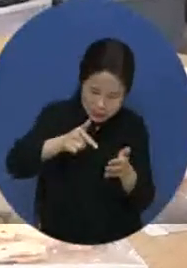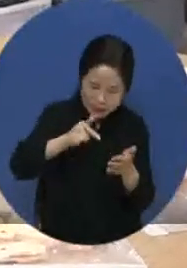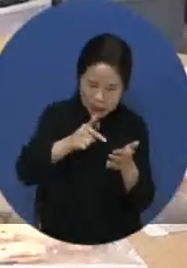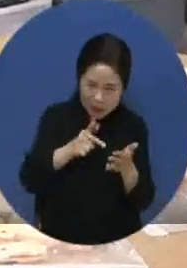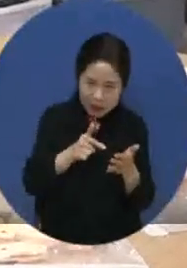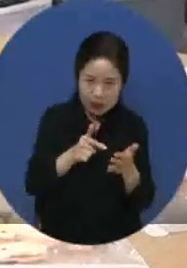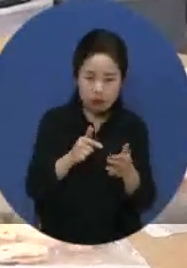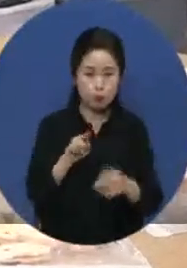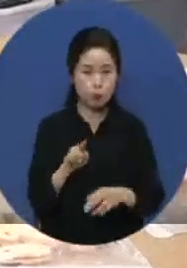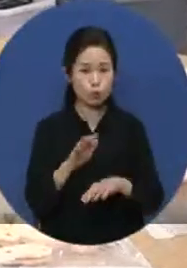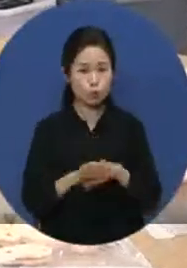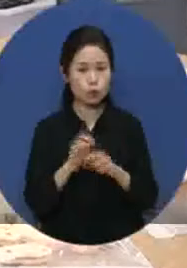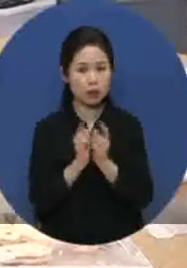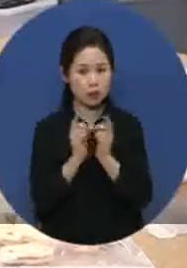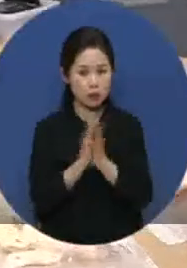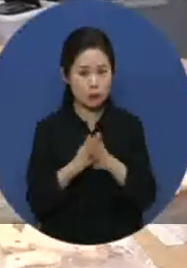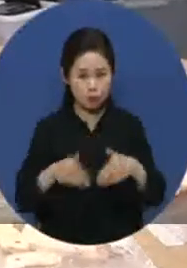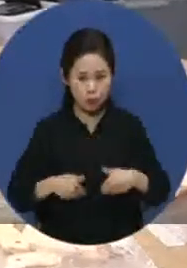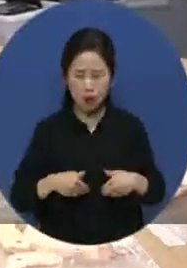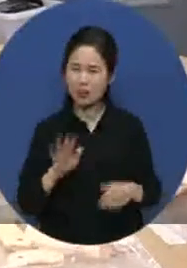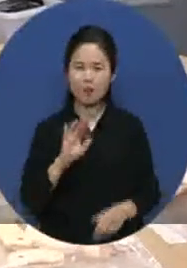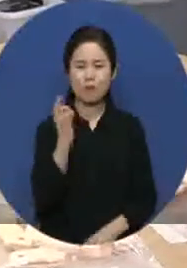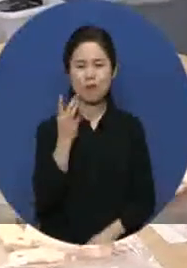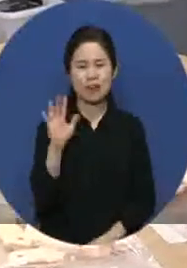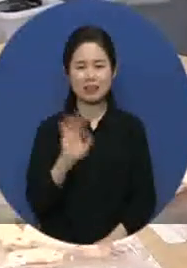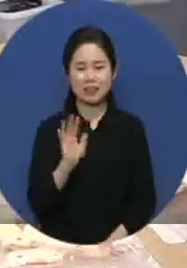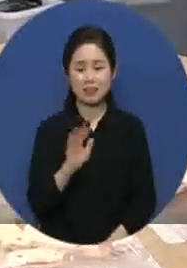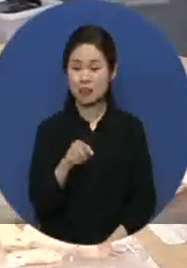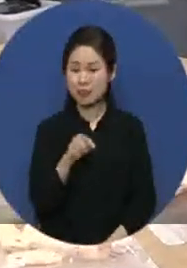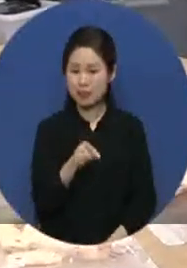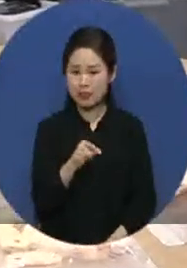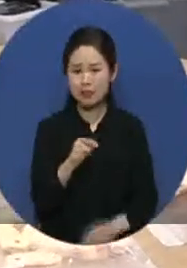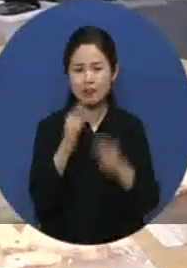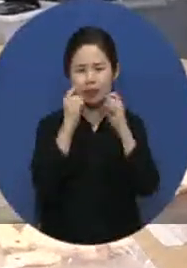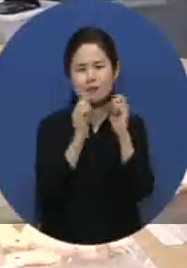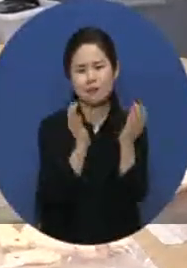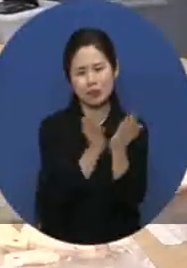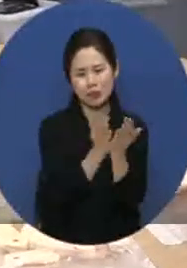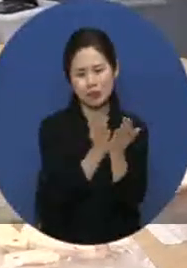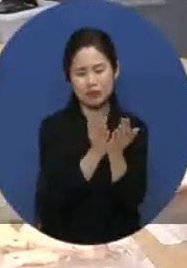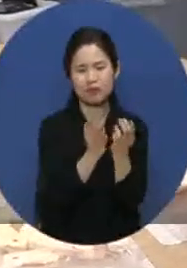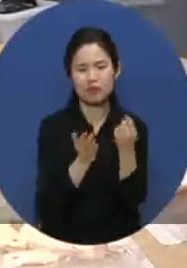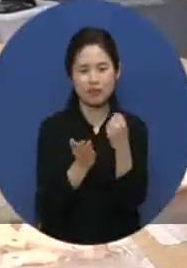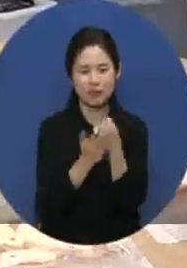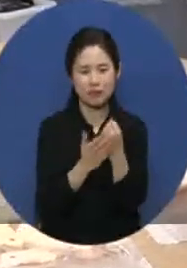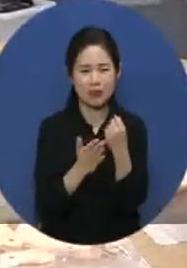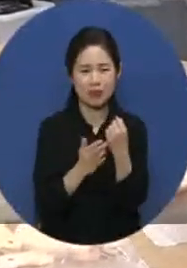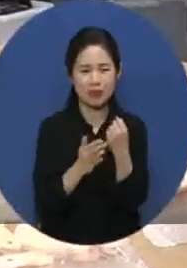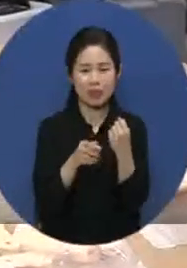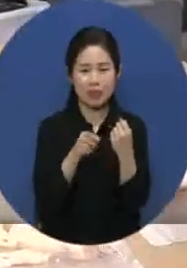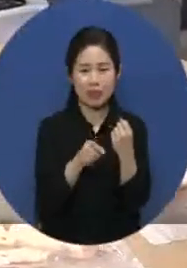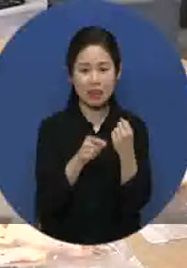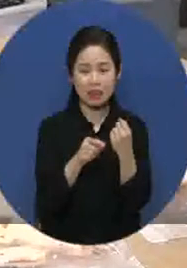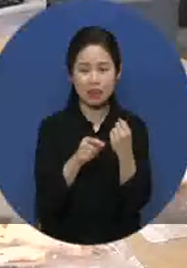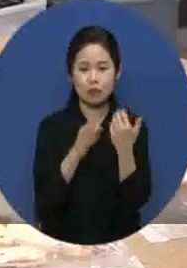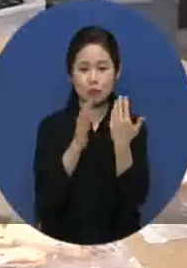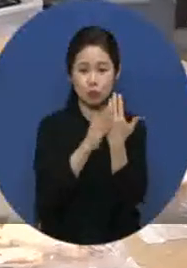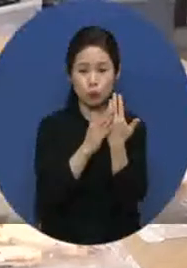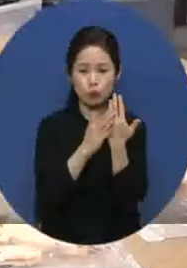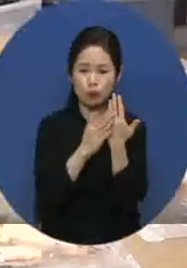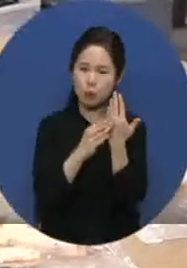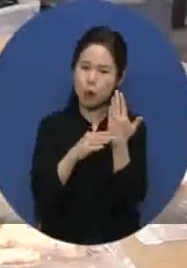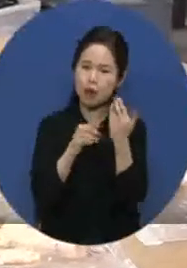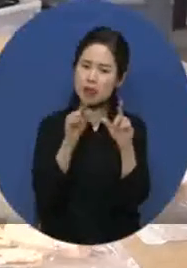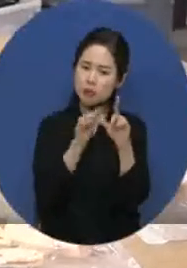손 수작업으로 하시는 거예요? 아니, 원래는 그렇지 않은데요. 요거는 커스텀 제작이라서, 그러니까 이제 손에 일부가 남아있는